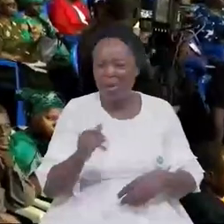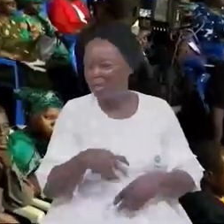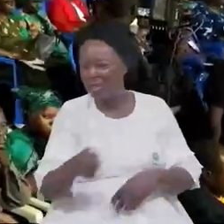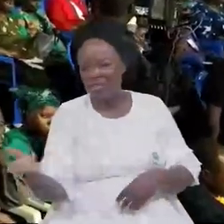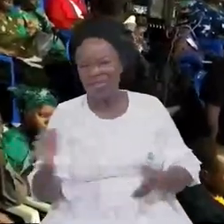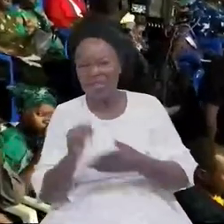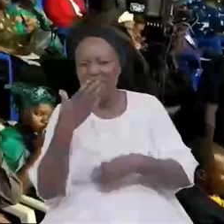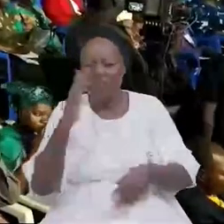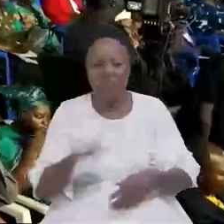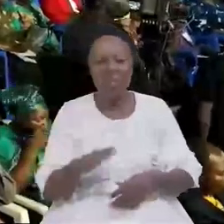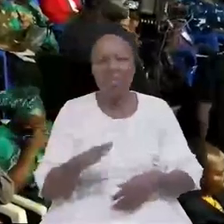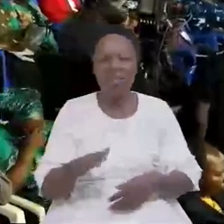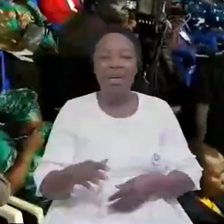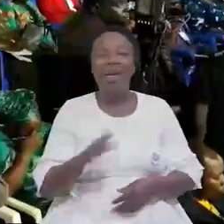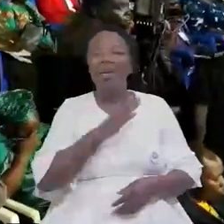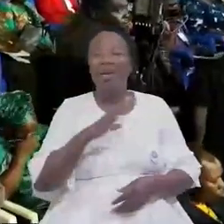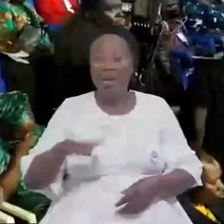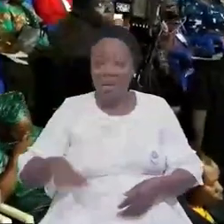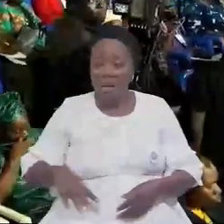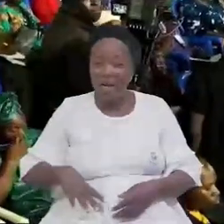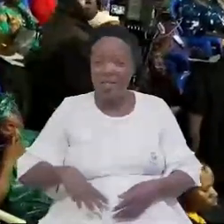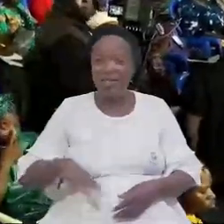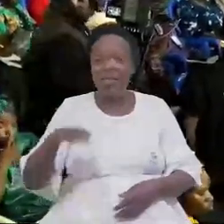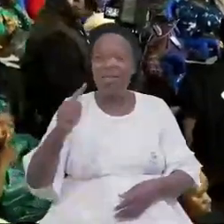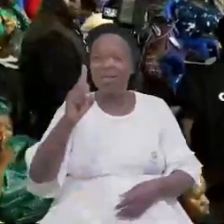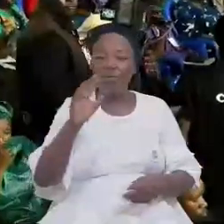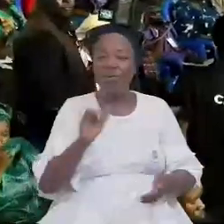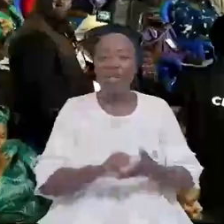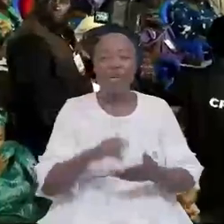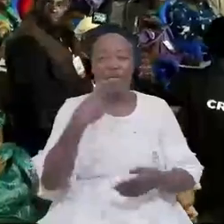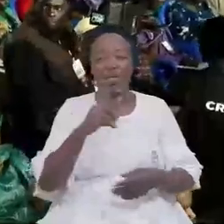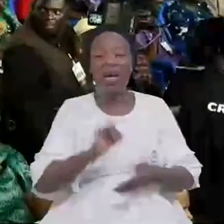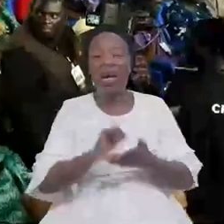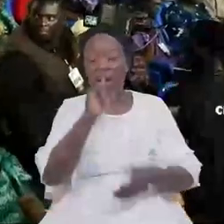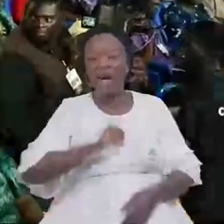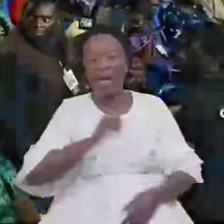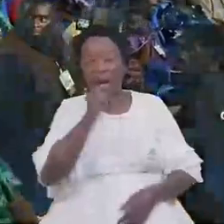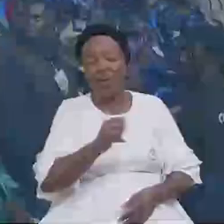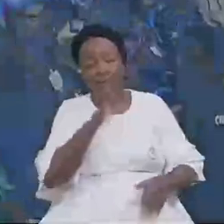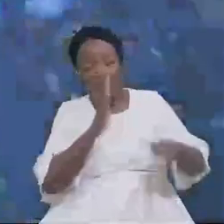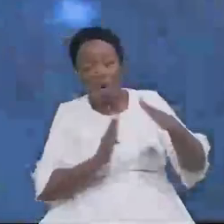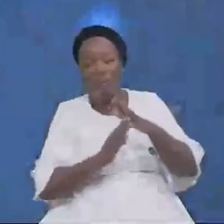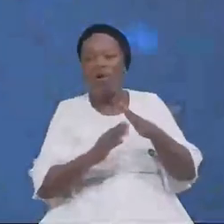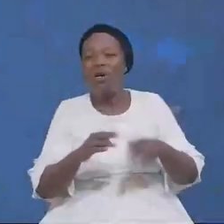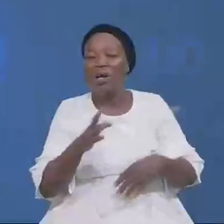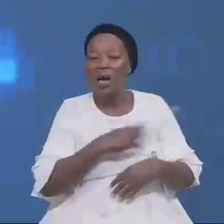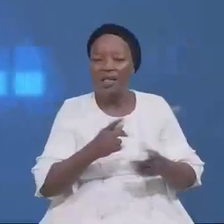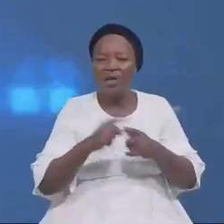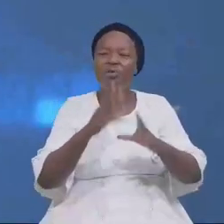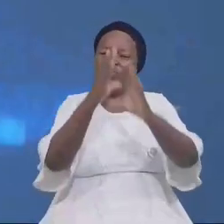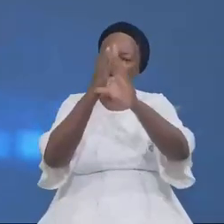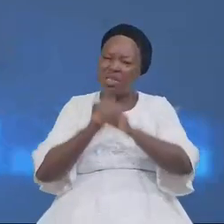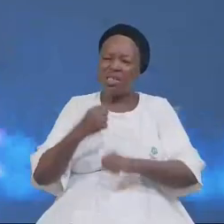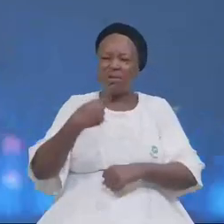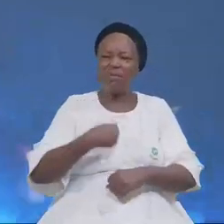tempérament. Alors Christ, celui qui sauve, qui dit que je suis doux et humble, et tu me reçois, et